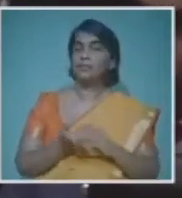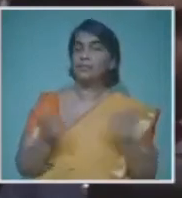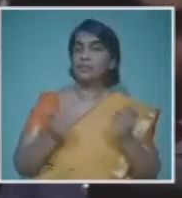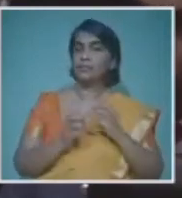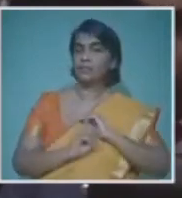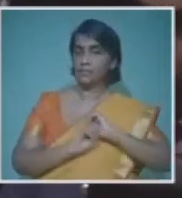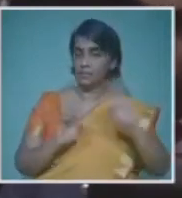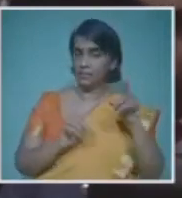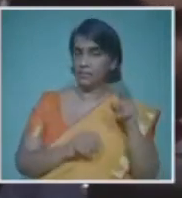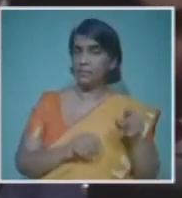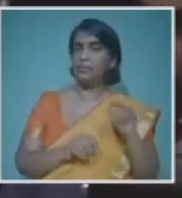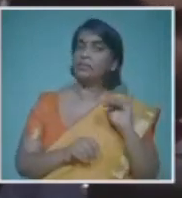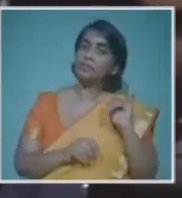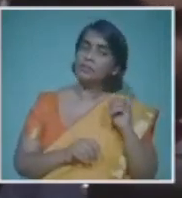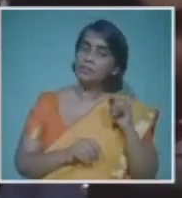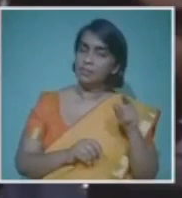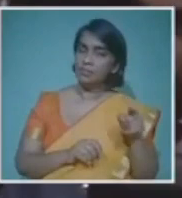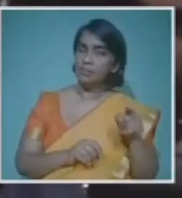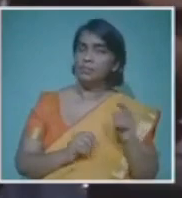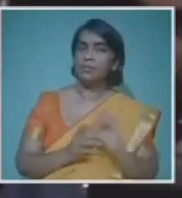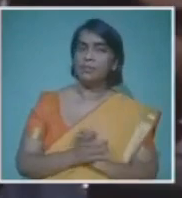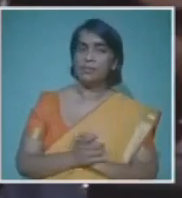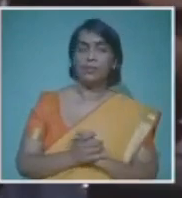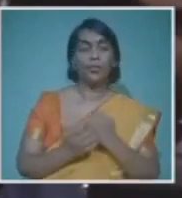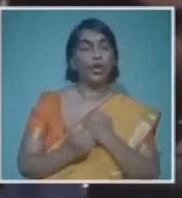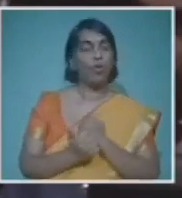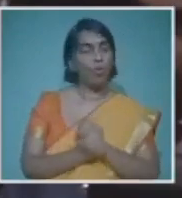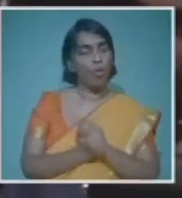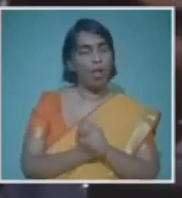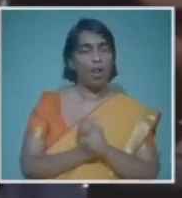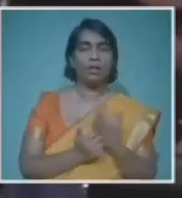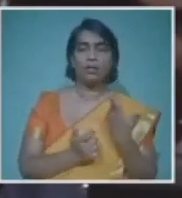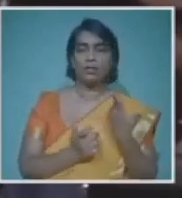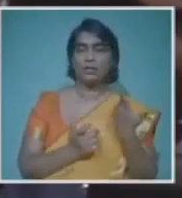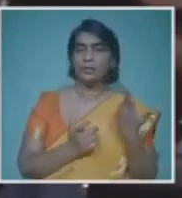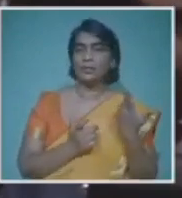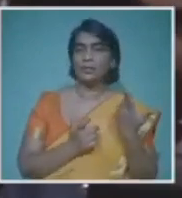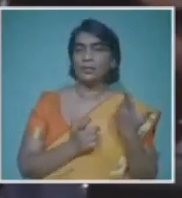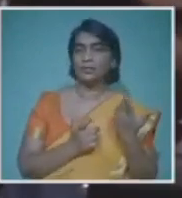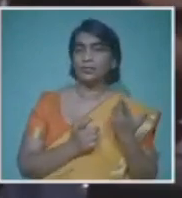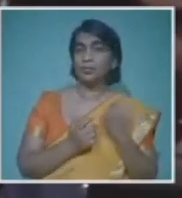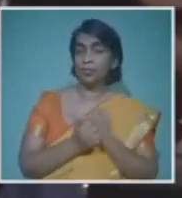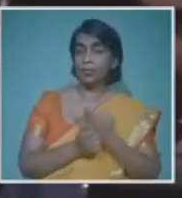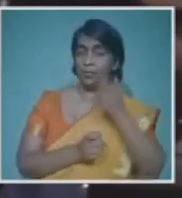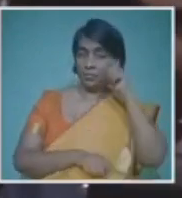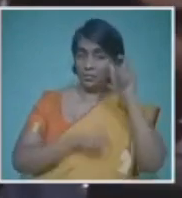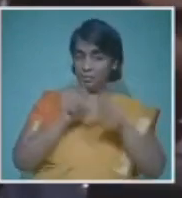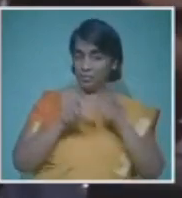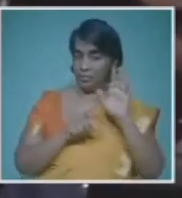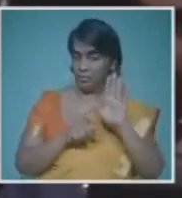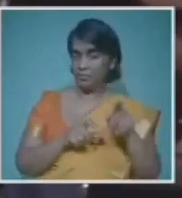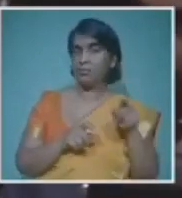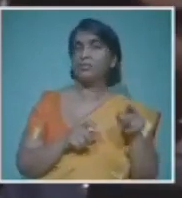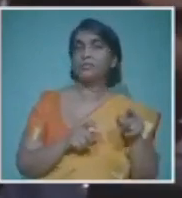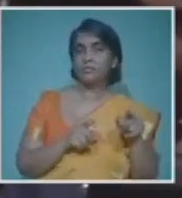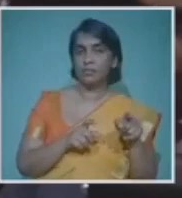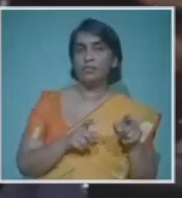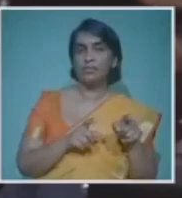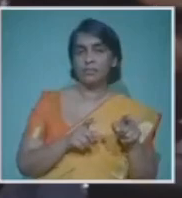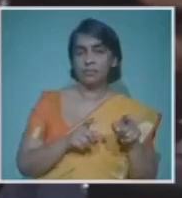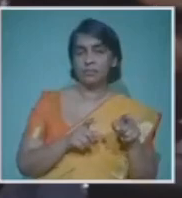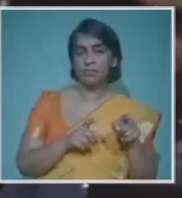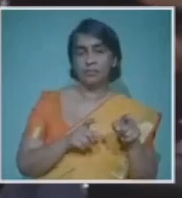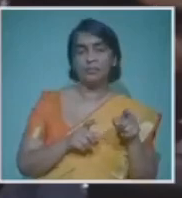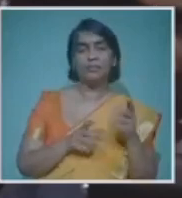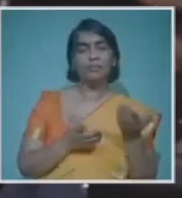පළටෙනවා. සමහර වෙලාවට පොලිසිය නාකොටික් සංස්ථේ පොලිස් නිලධාරීන් විසින්ම